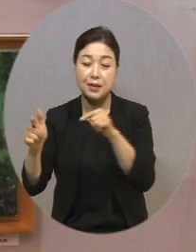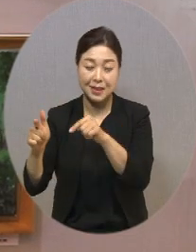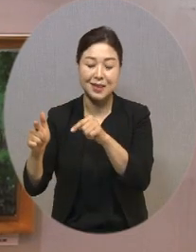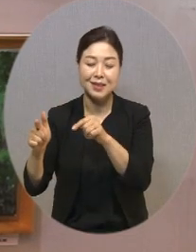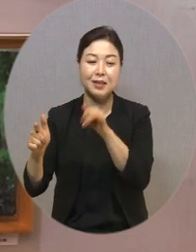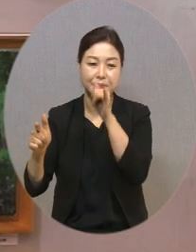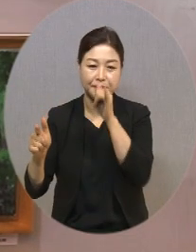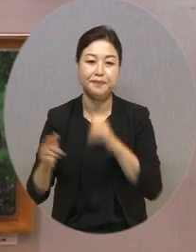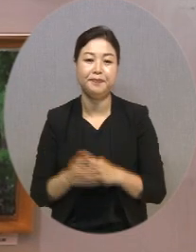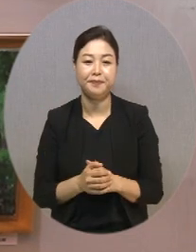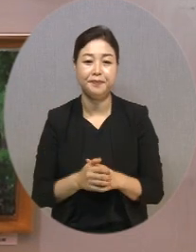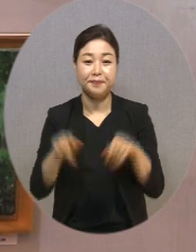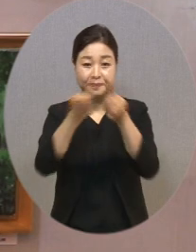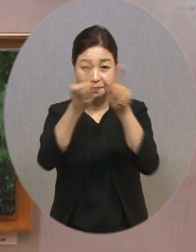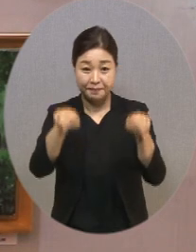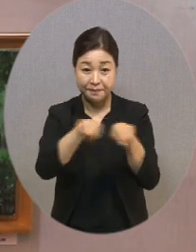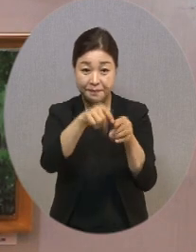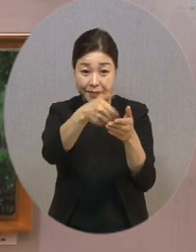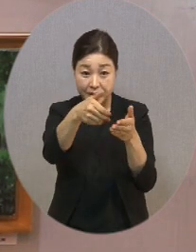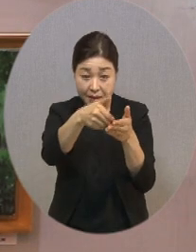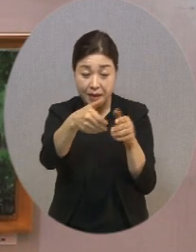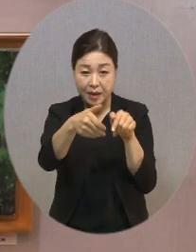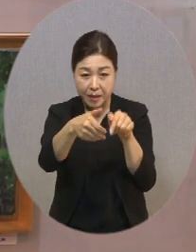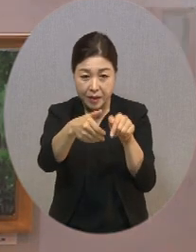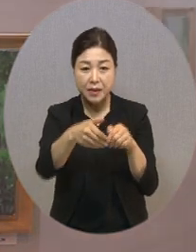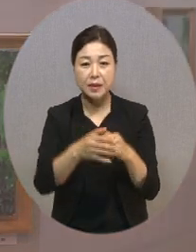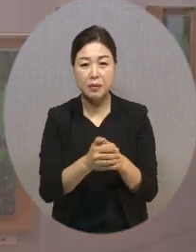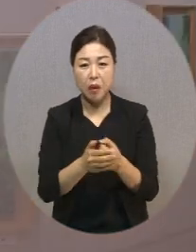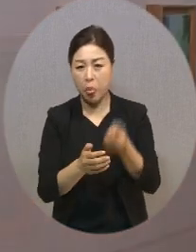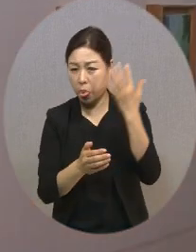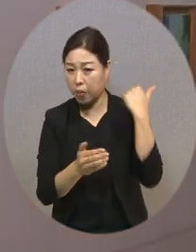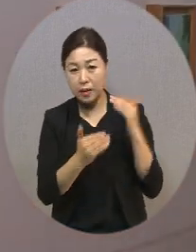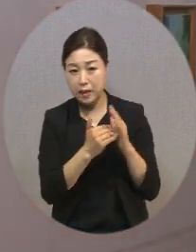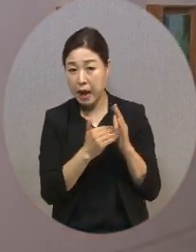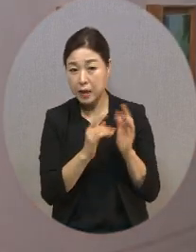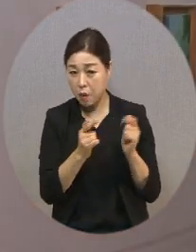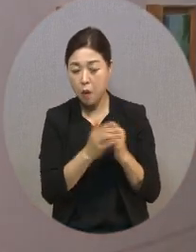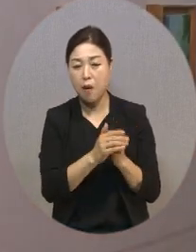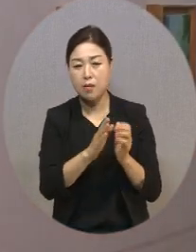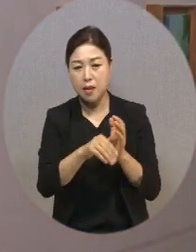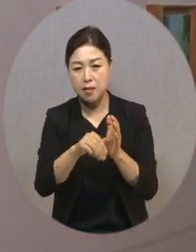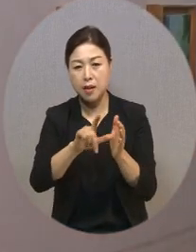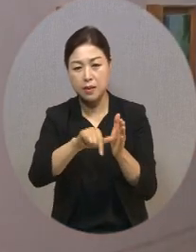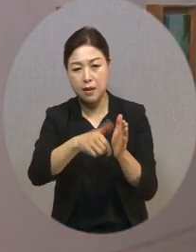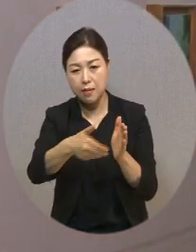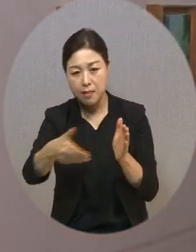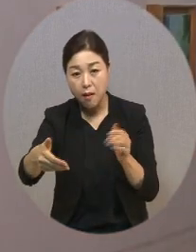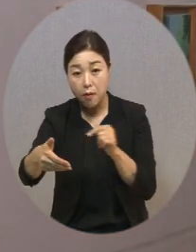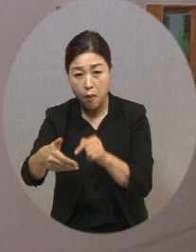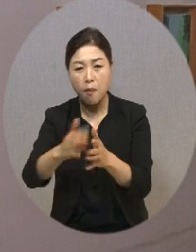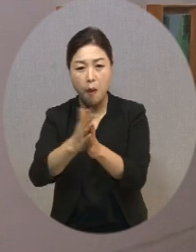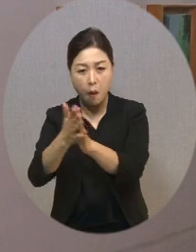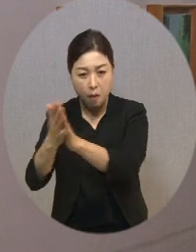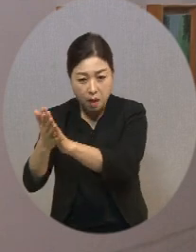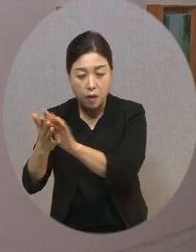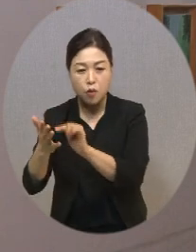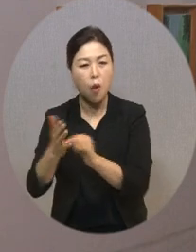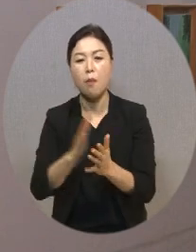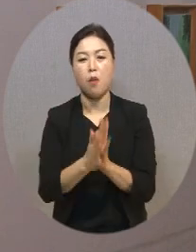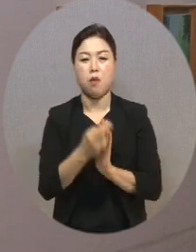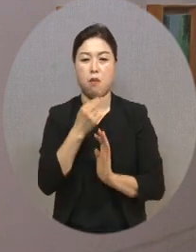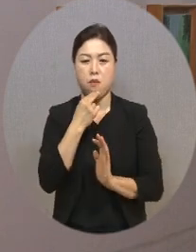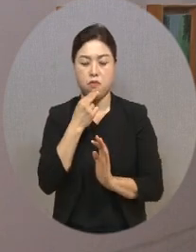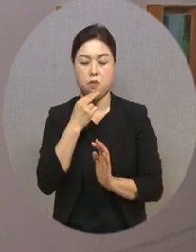캠퍼스에 담긴 풍경은 더는 지나가지 않고 계절이 바뀌고 또 바뀌어도 변하지 않는